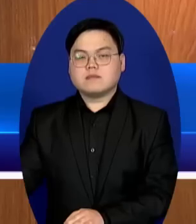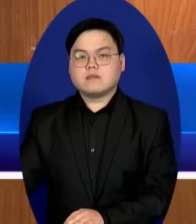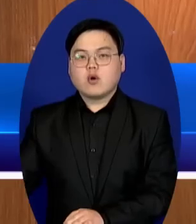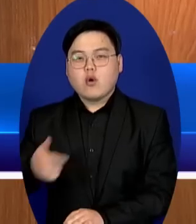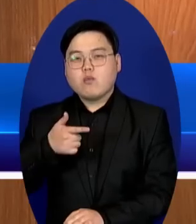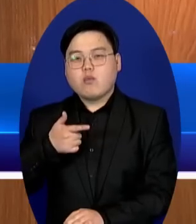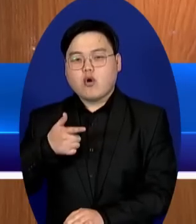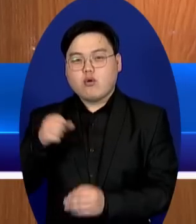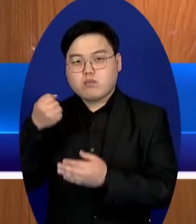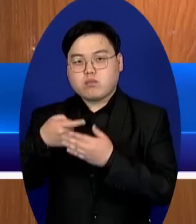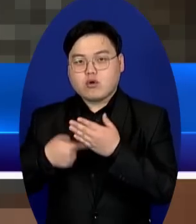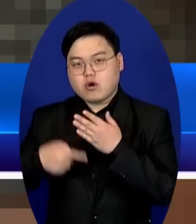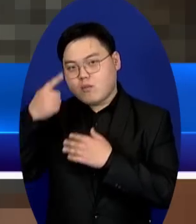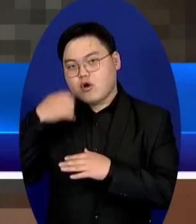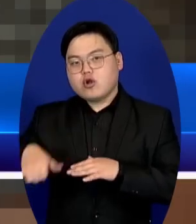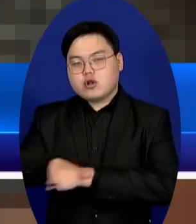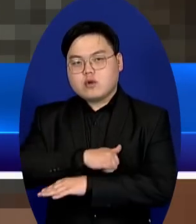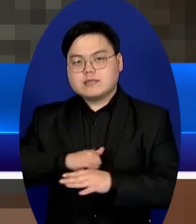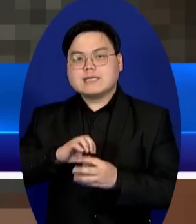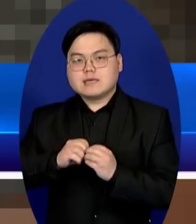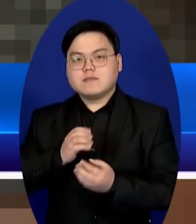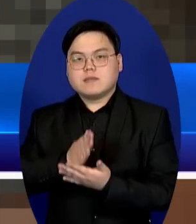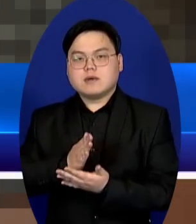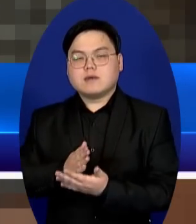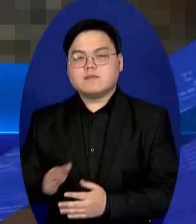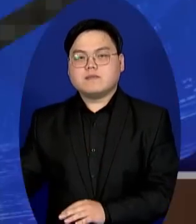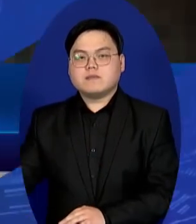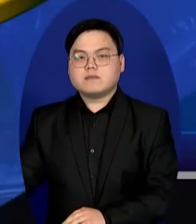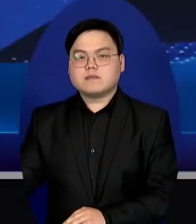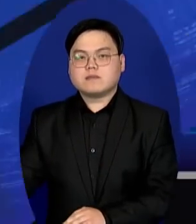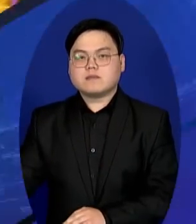Галт зэвсгийн бүртгэл орон даяар үргэлжилж байна.